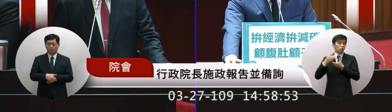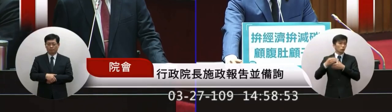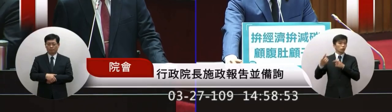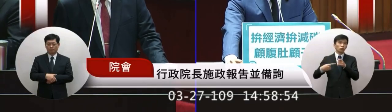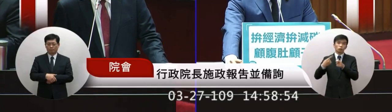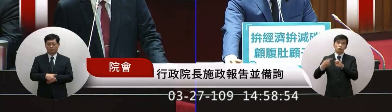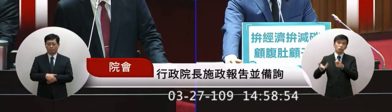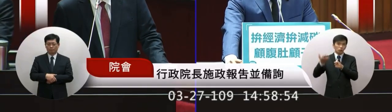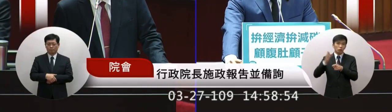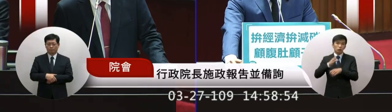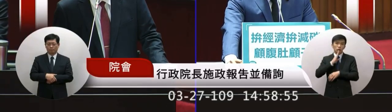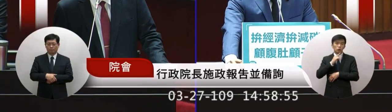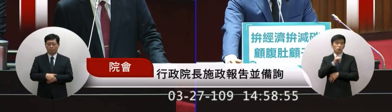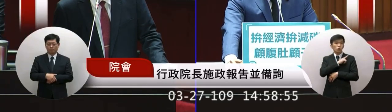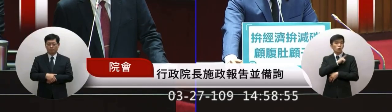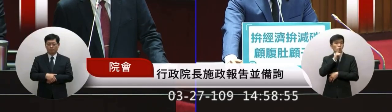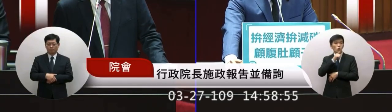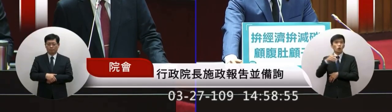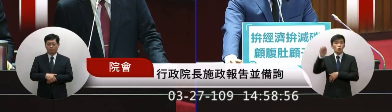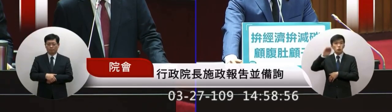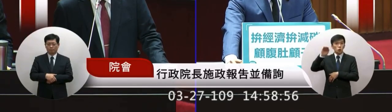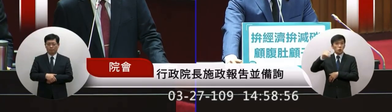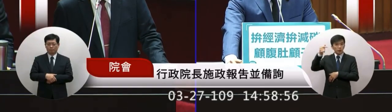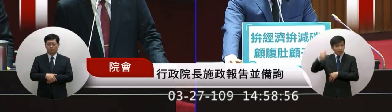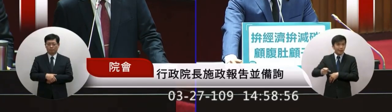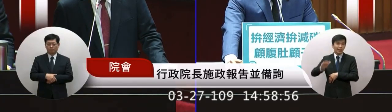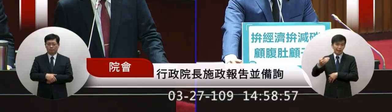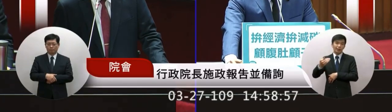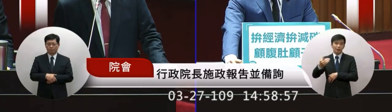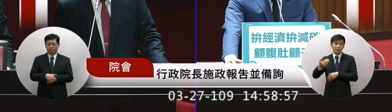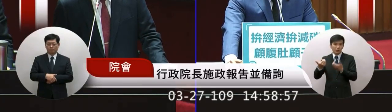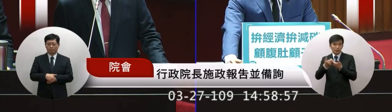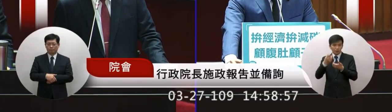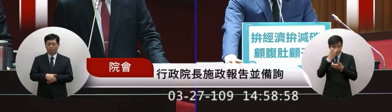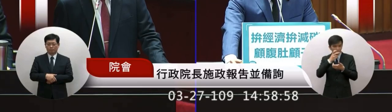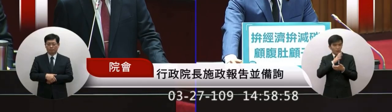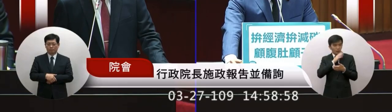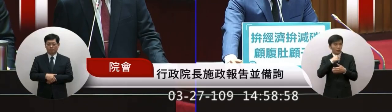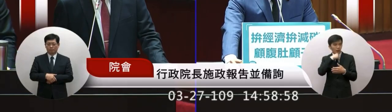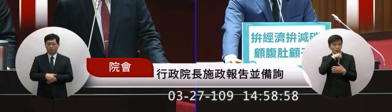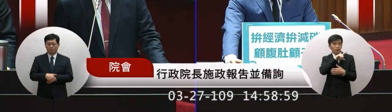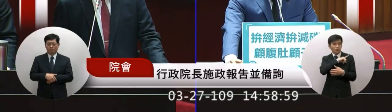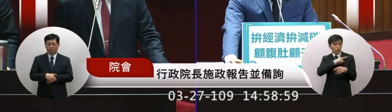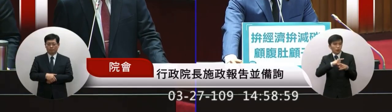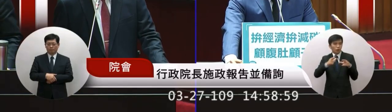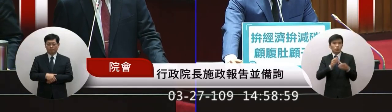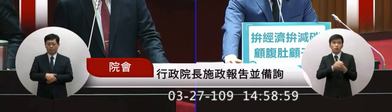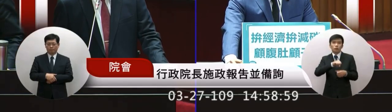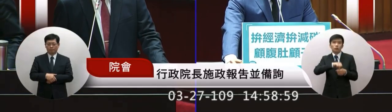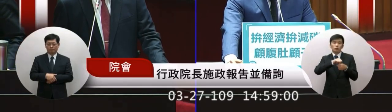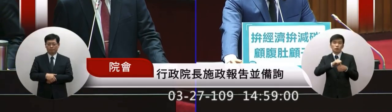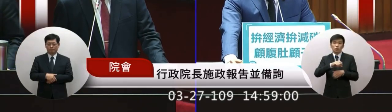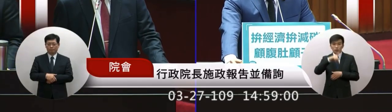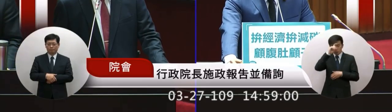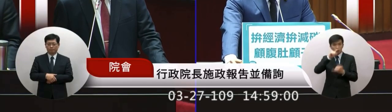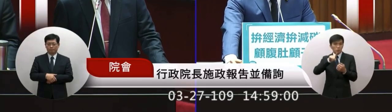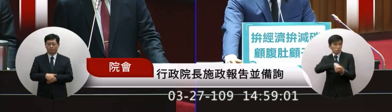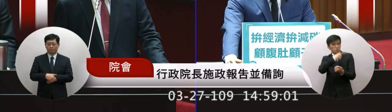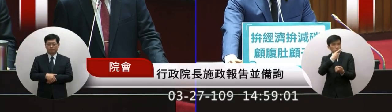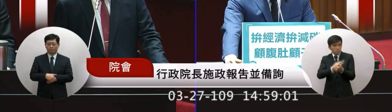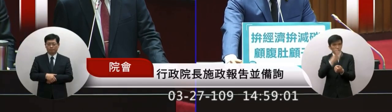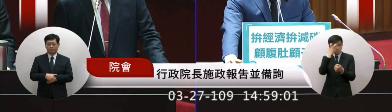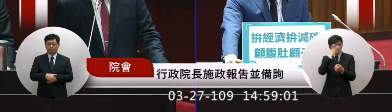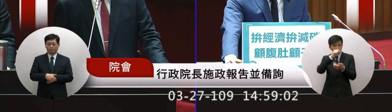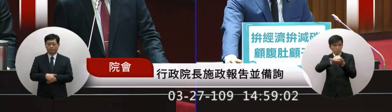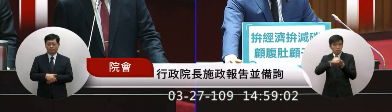是其实很多是那个国内的扩大投资。那基本上的话，我希望说做一个总盘点，就是说到底我们政